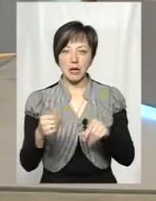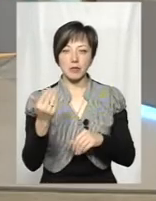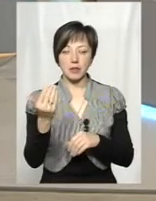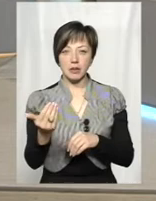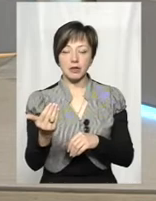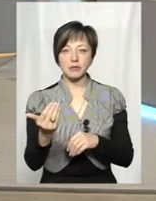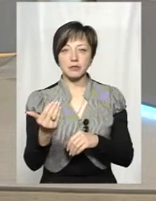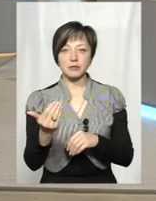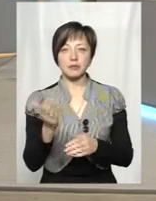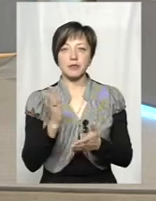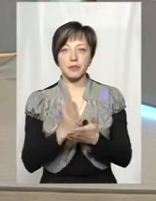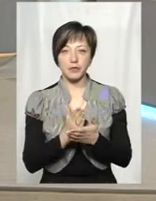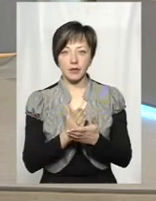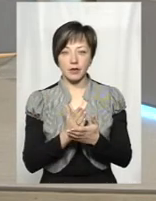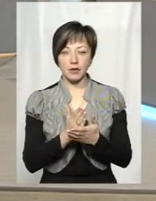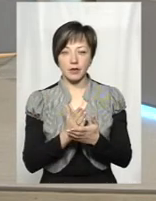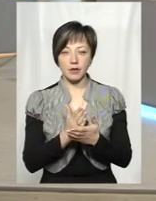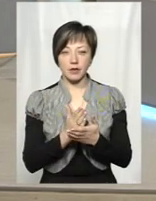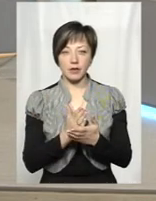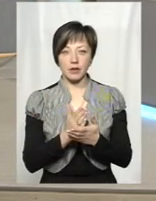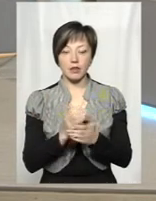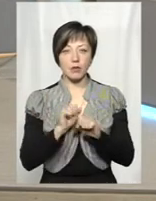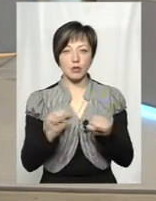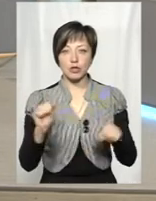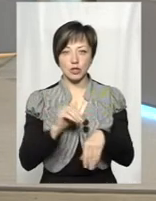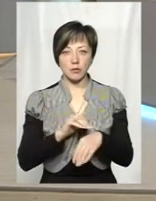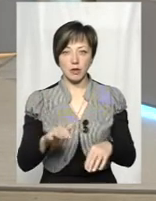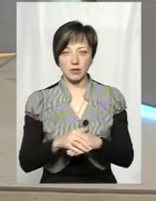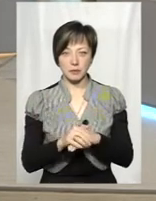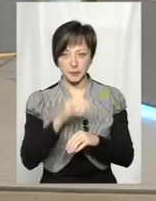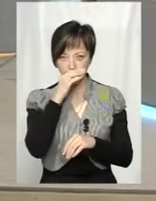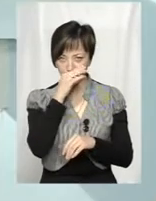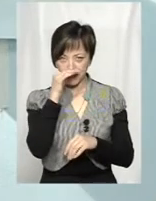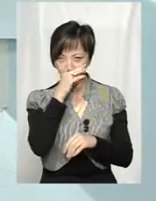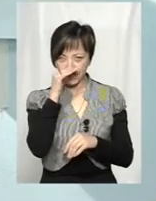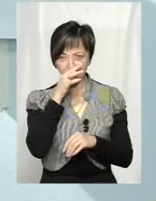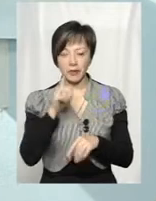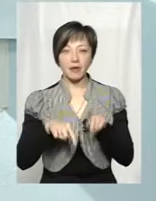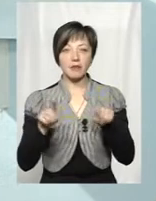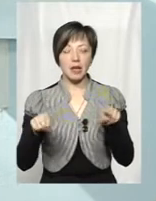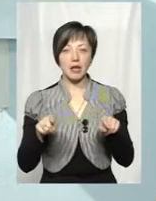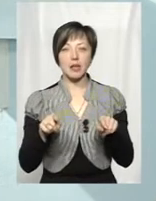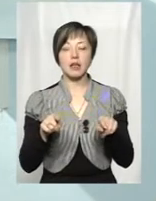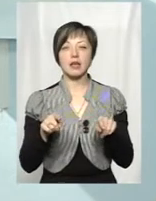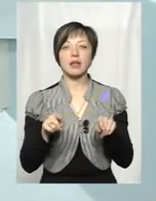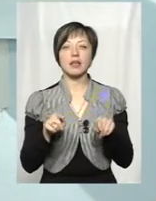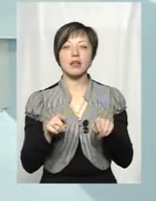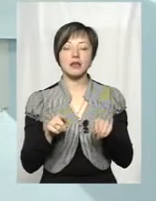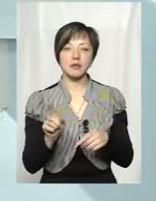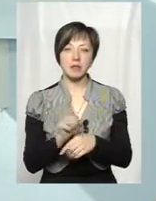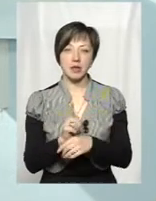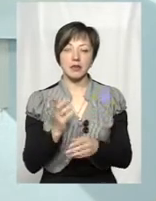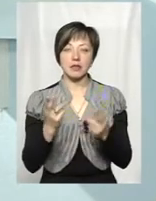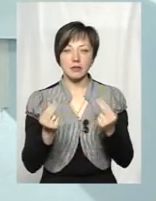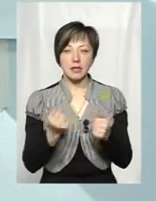що є от кургани, які взагалі не можна рухати? В деякій мірі так, але